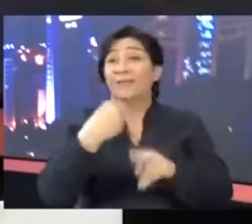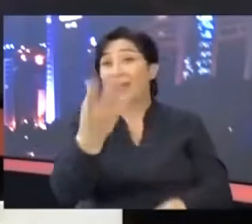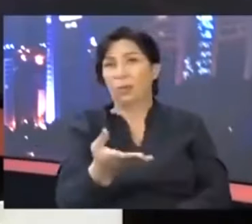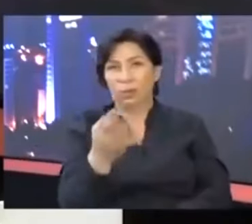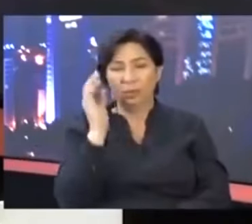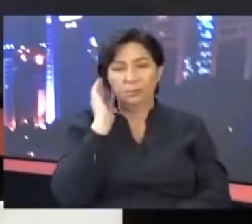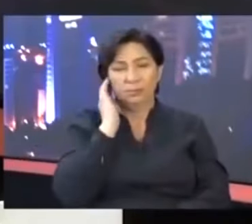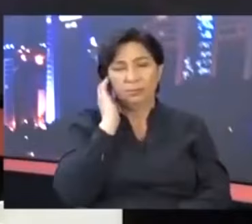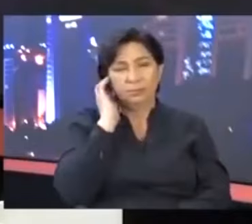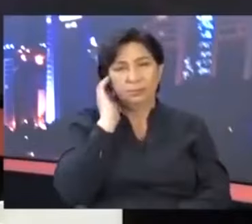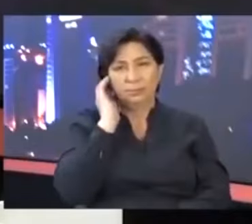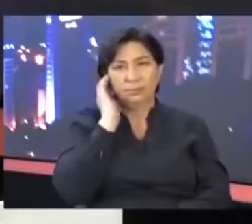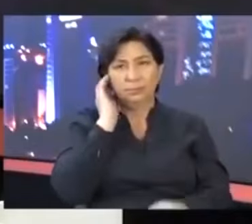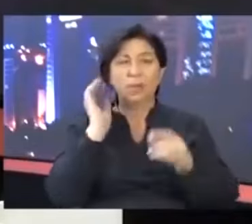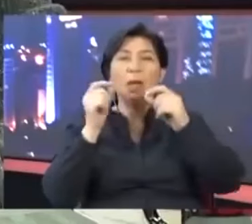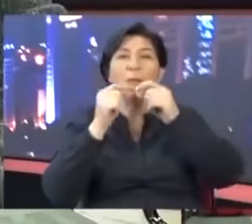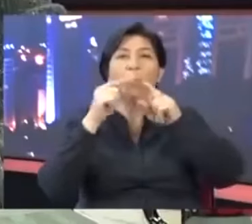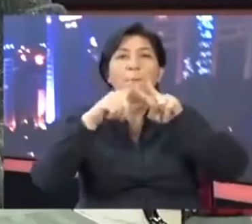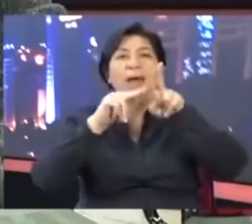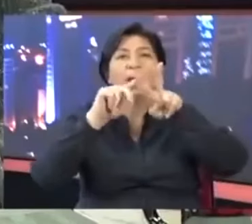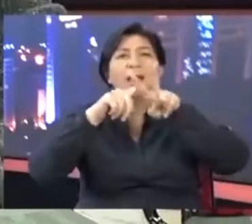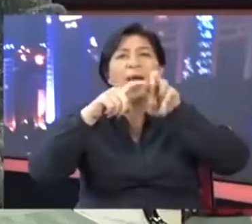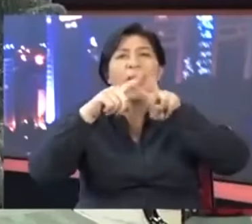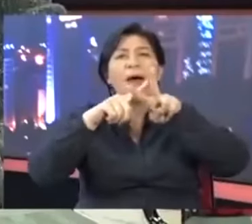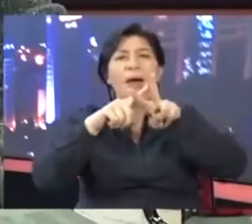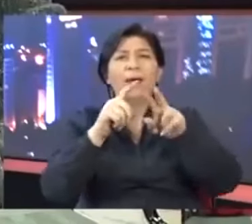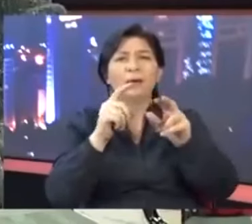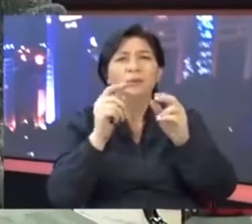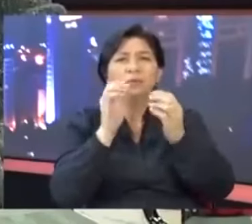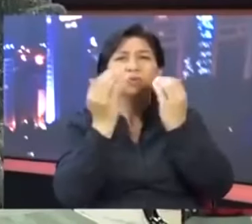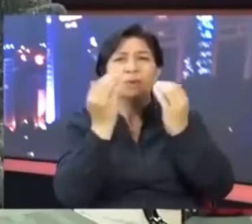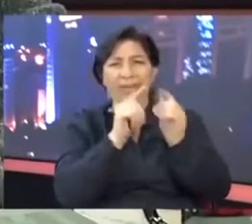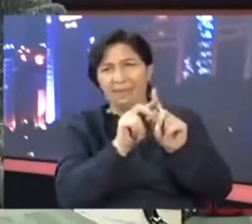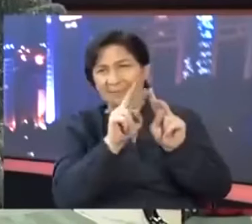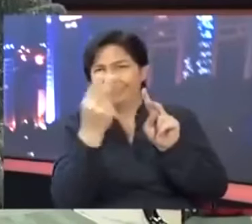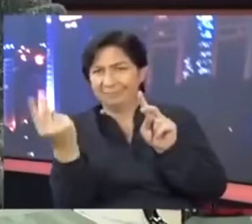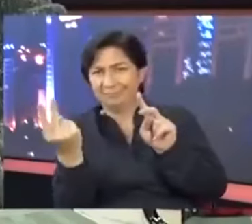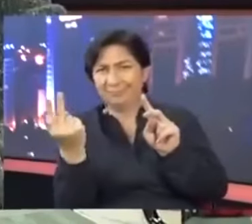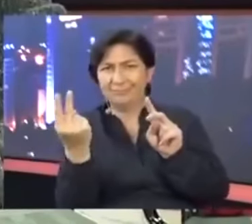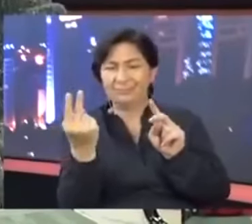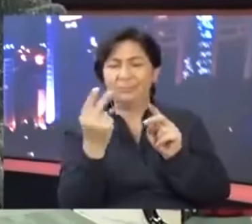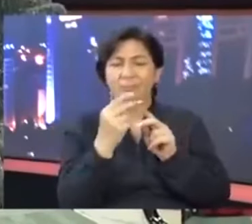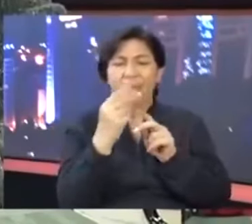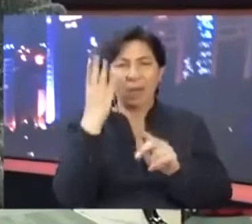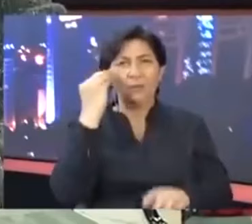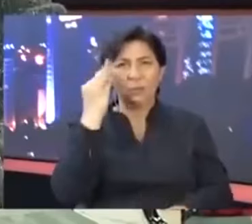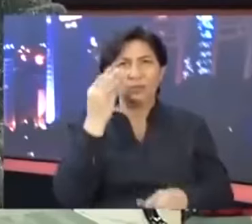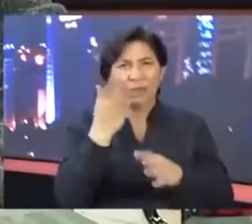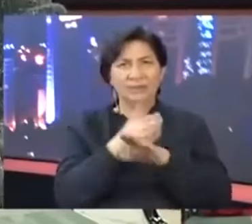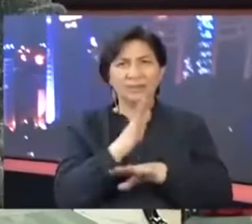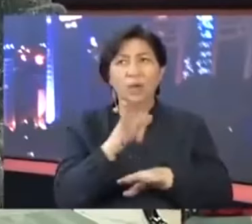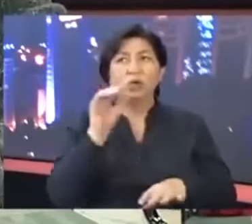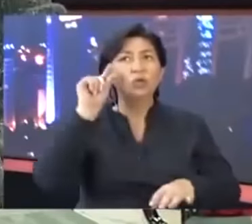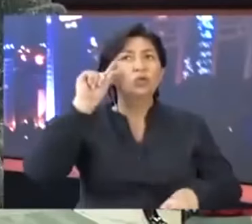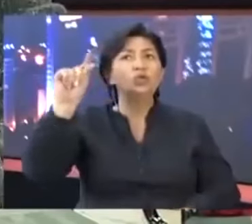insan ş asında Bakara bölümüne geçtiğimiz zaman da yani eee eee anlıyoruz Aslında